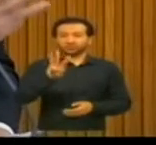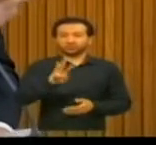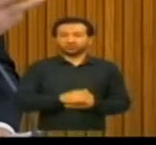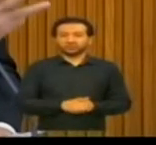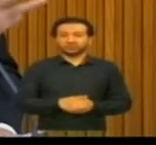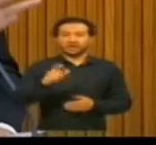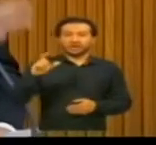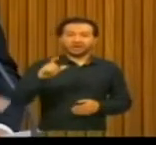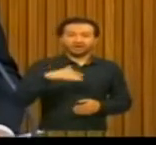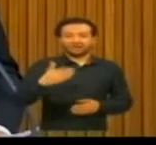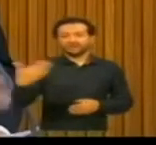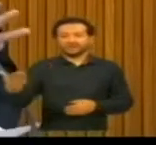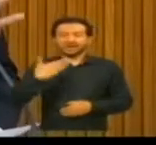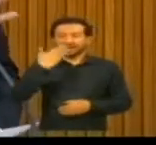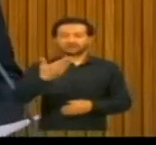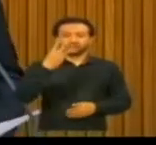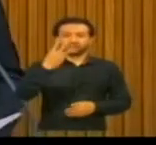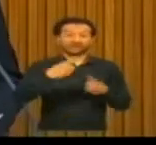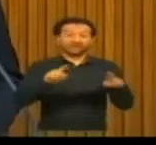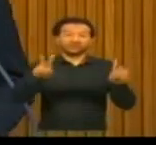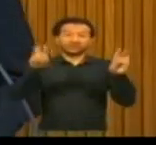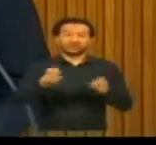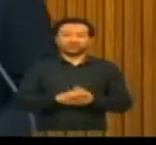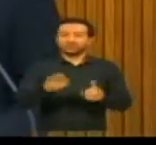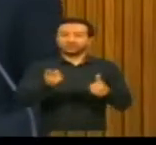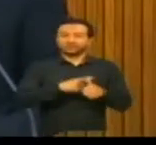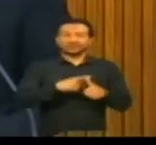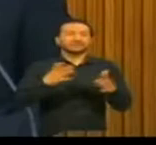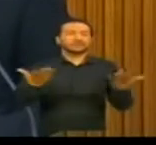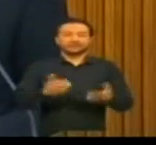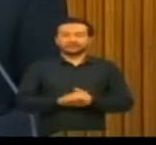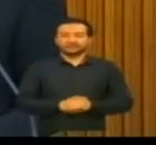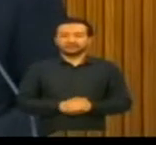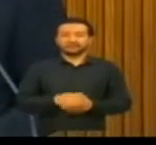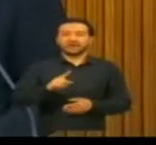Üç ayrı olayı anlatacağım size. Üç ayrı olay. Birinci olay neydi?